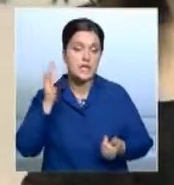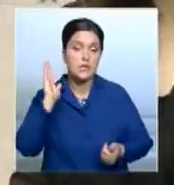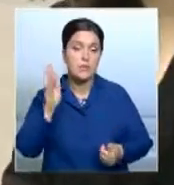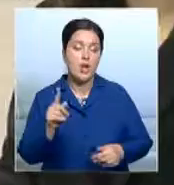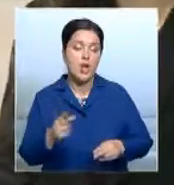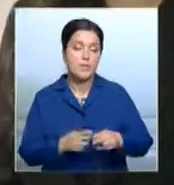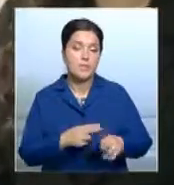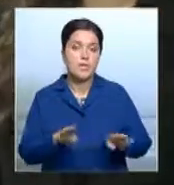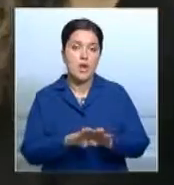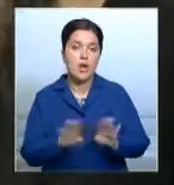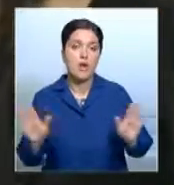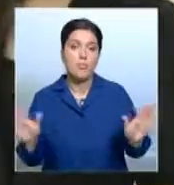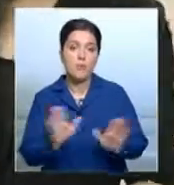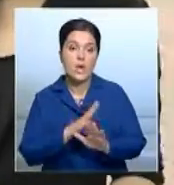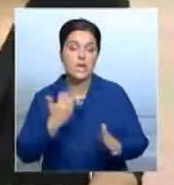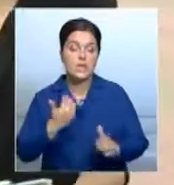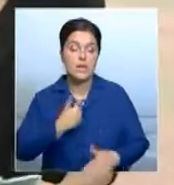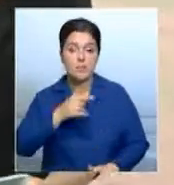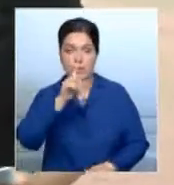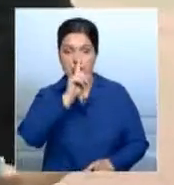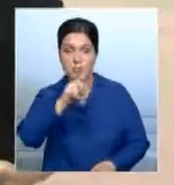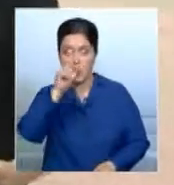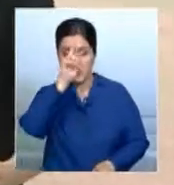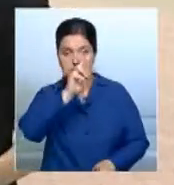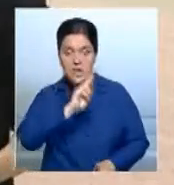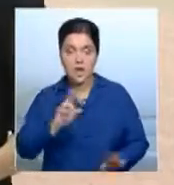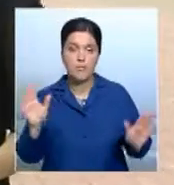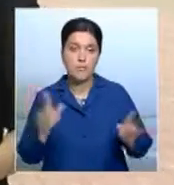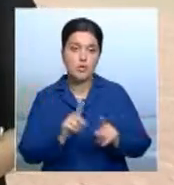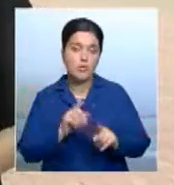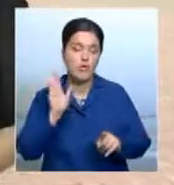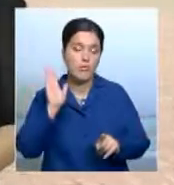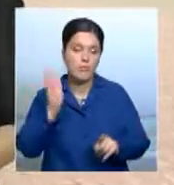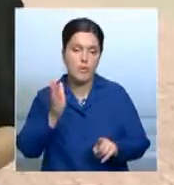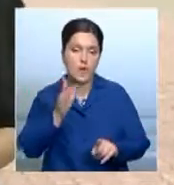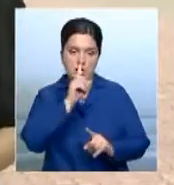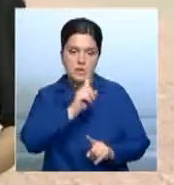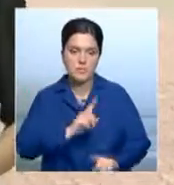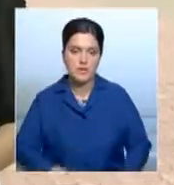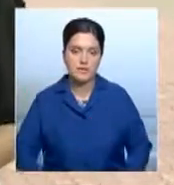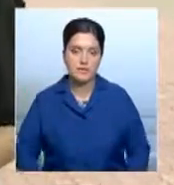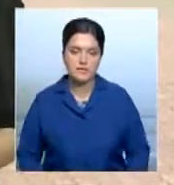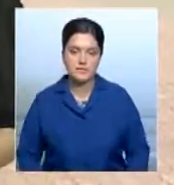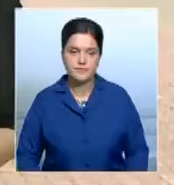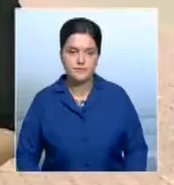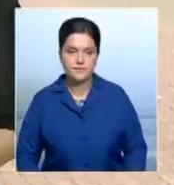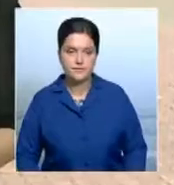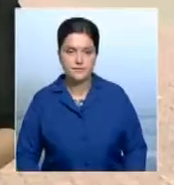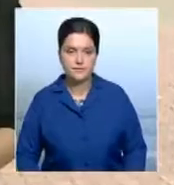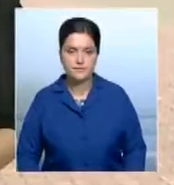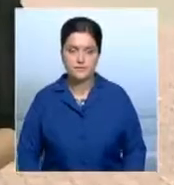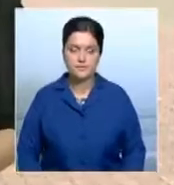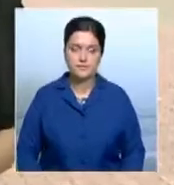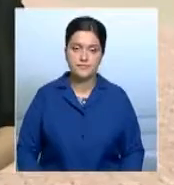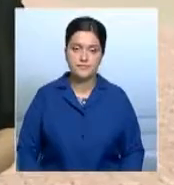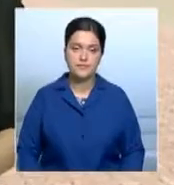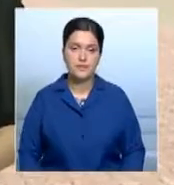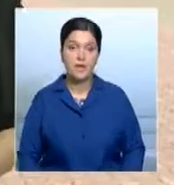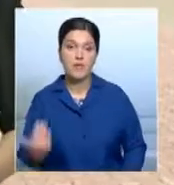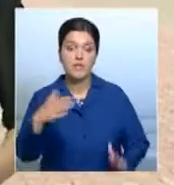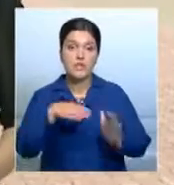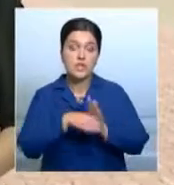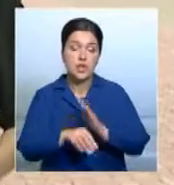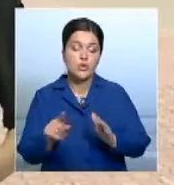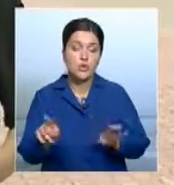такой музыки, если мы не будем знать ее, будущее наше тоже сомнительно. То есть вы считаете, что подобные мероприятия как раз-таки